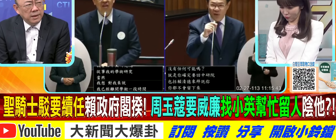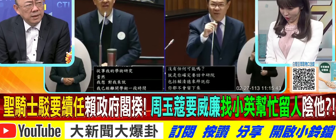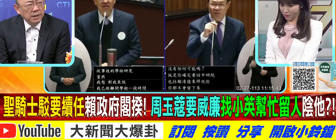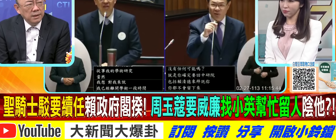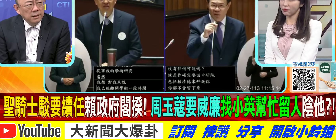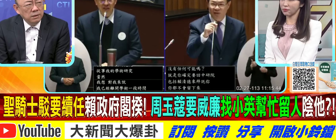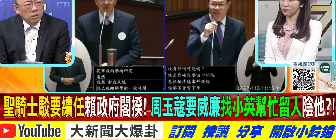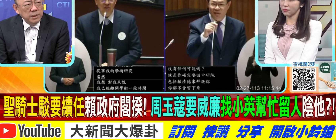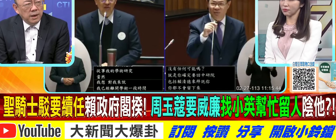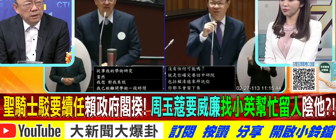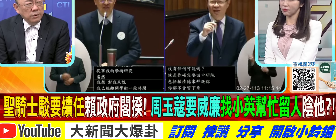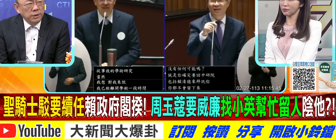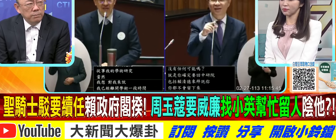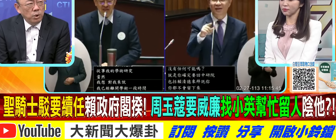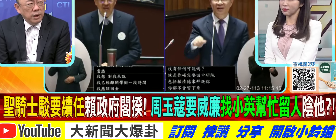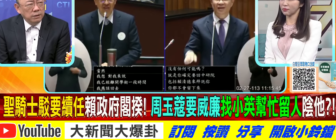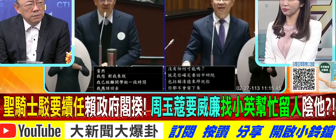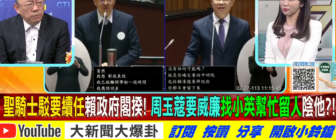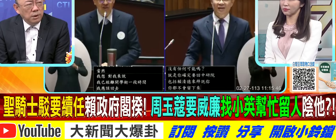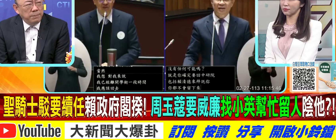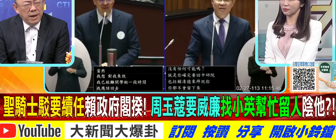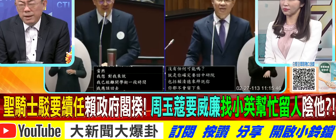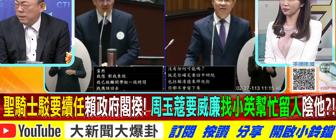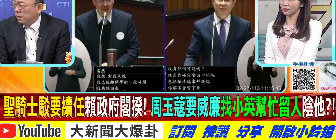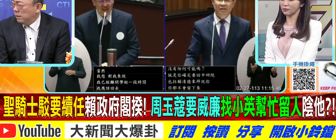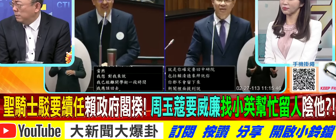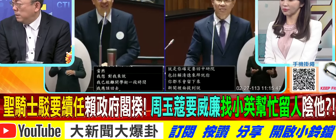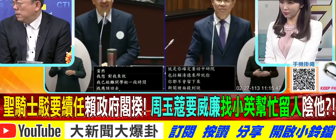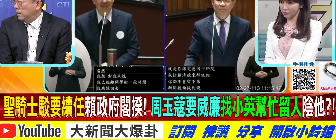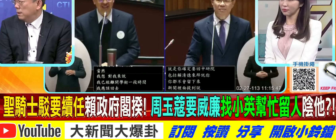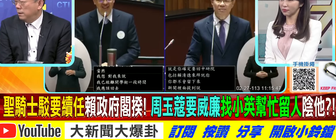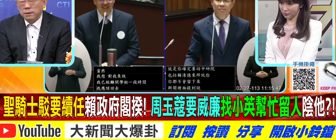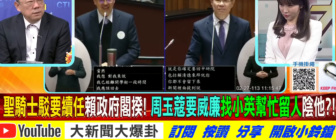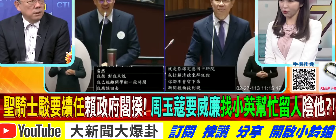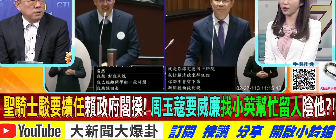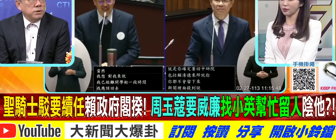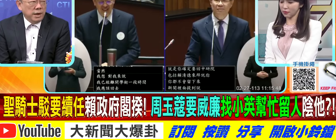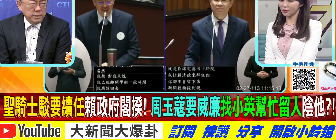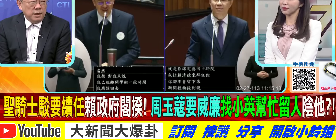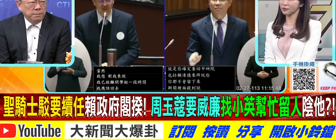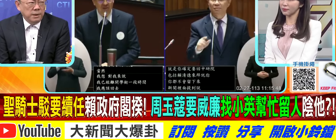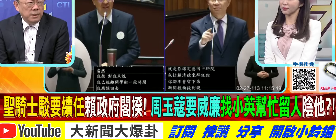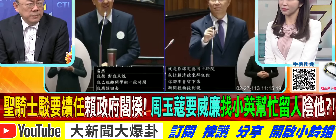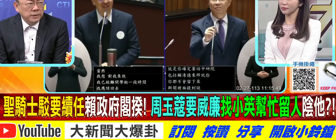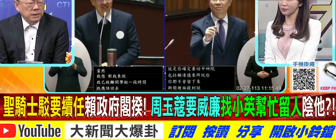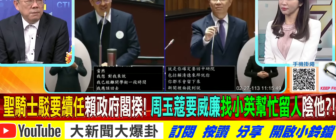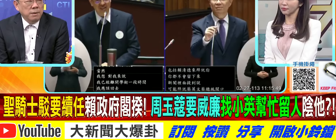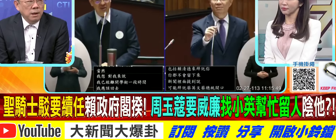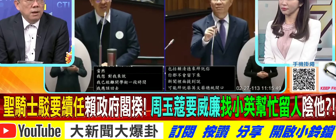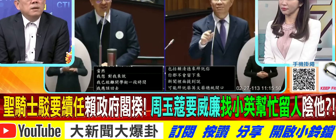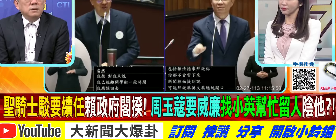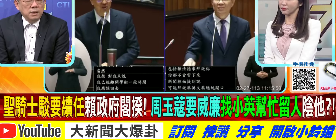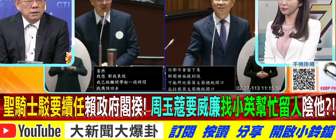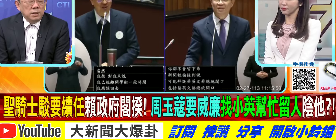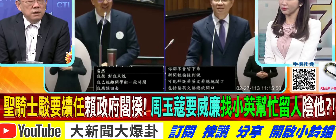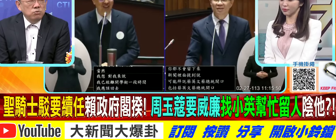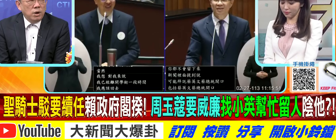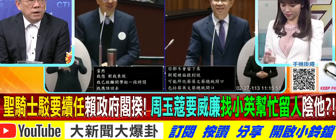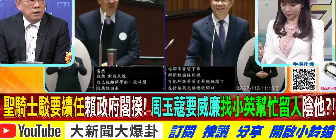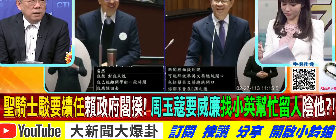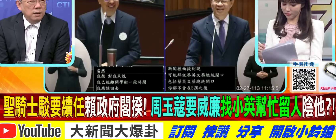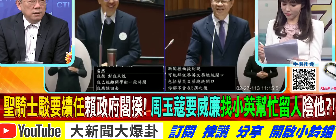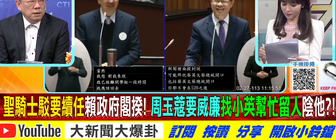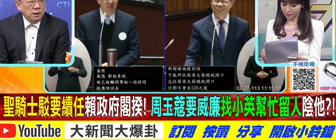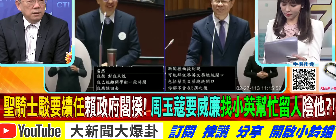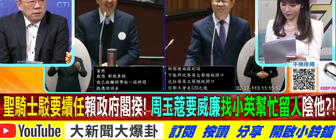嘛。 对， 那国民党有人磨刀已经磨了8年了，对不对？所以你去想一想嘛。而且这个青